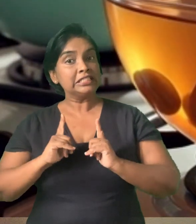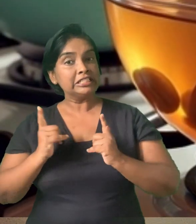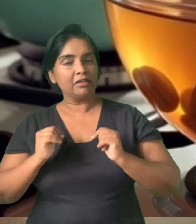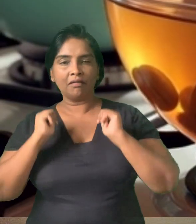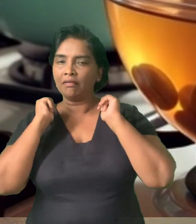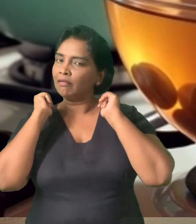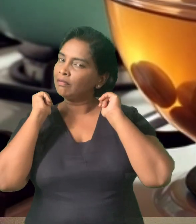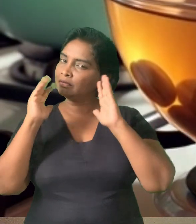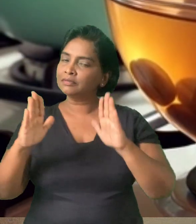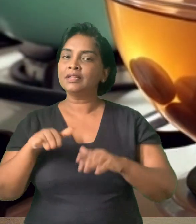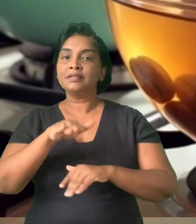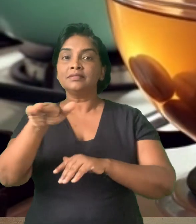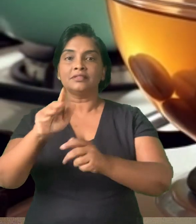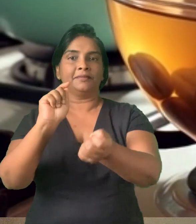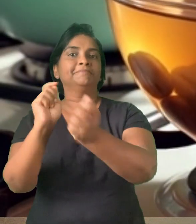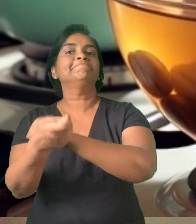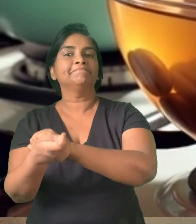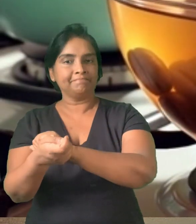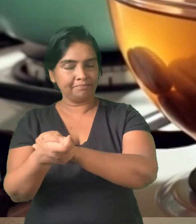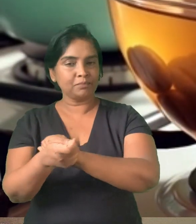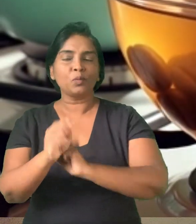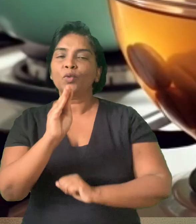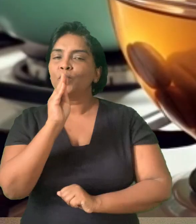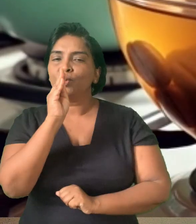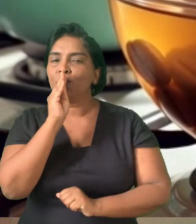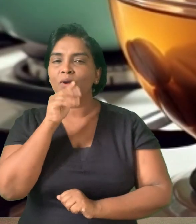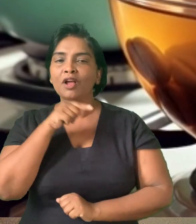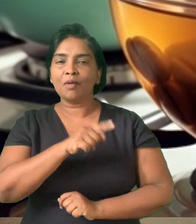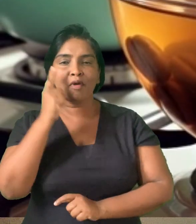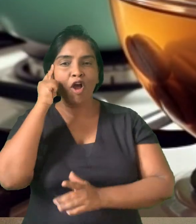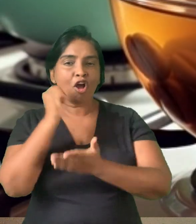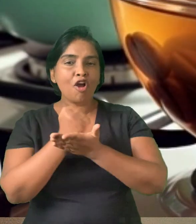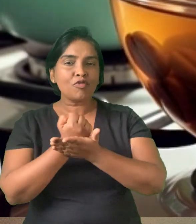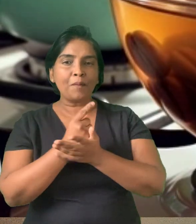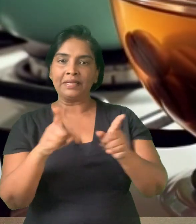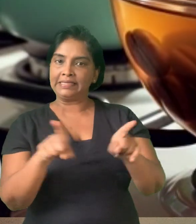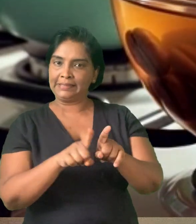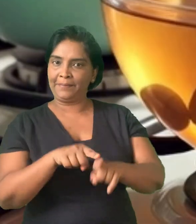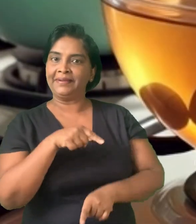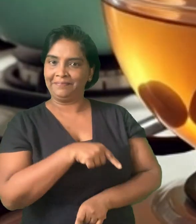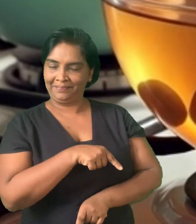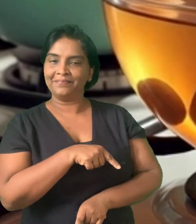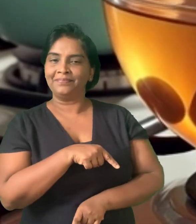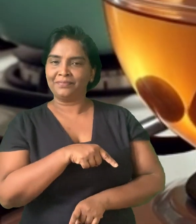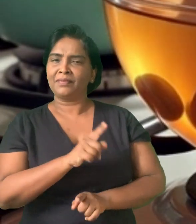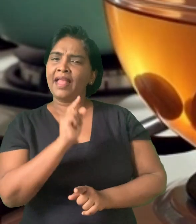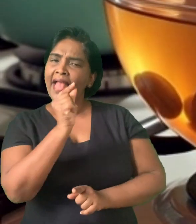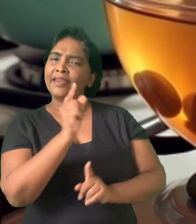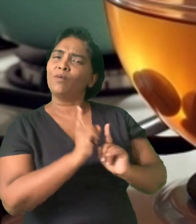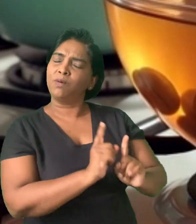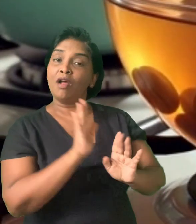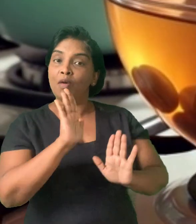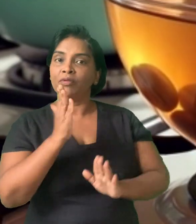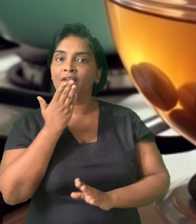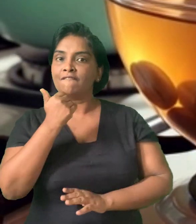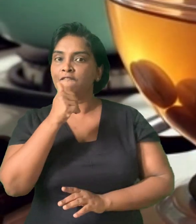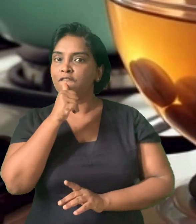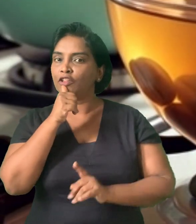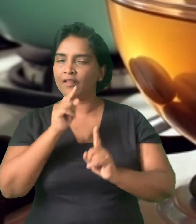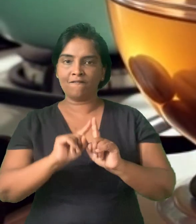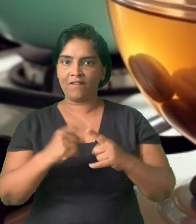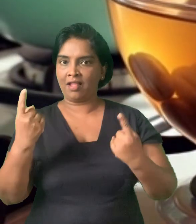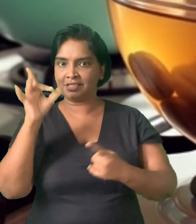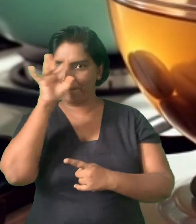යහපත් කරගෙන සමාජය වෙනස් කරන්න. ඒ කියන්නේ දැන් මේ කෝපි ඇටේ මේ විදිහටම තිබුණා. නමුත් වතුර පාට වෙනස් වුණා.